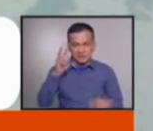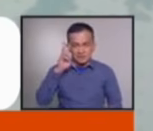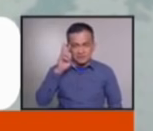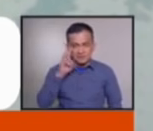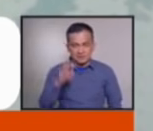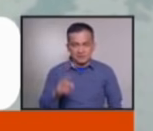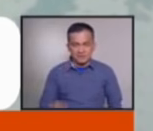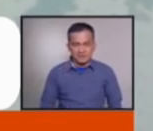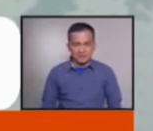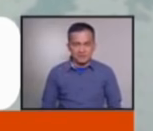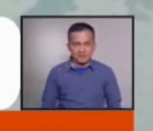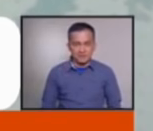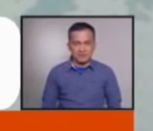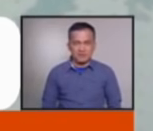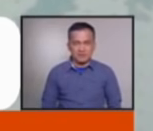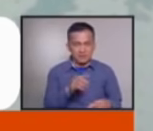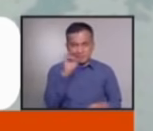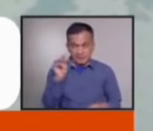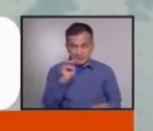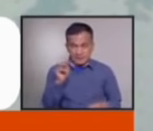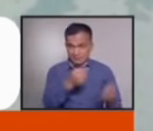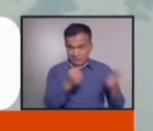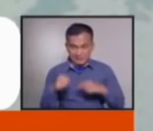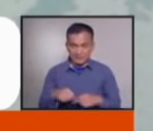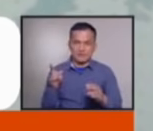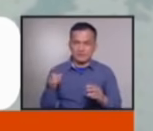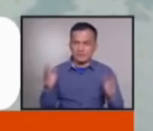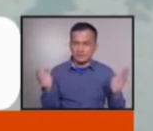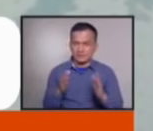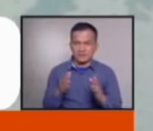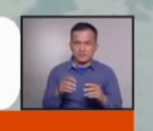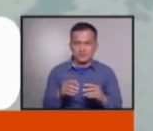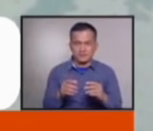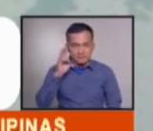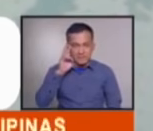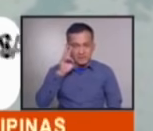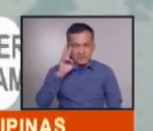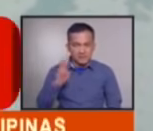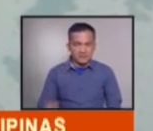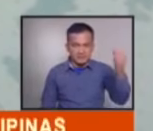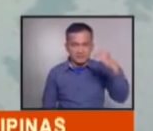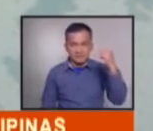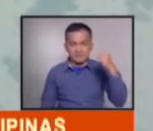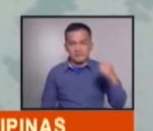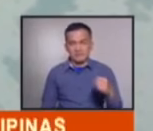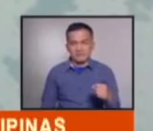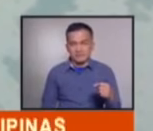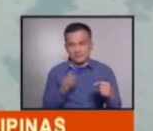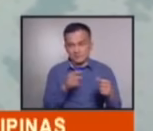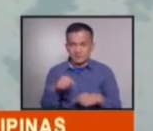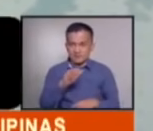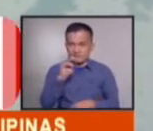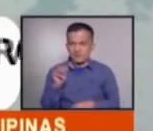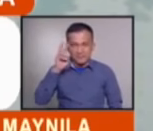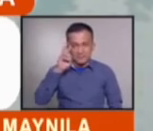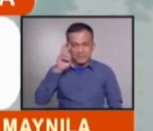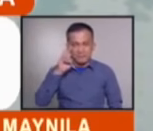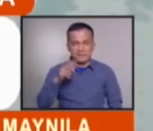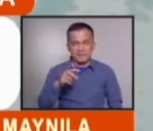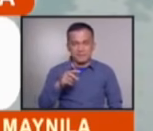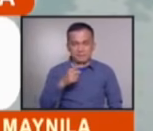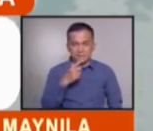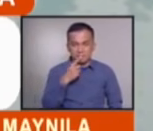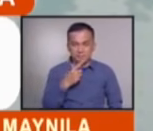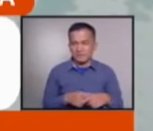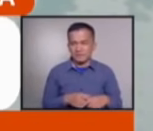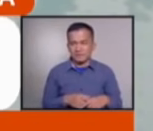ka na? Punta po ako dyan, sir, sa Lunes, sir. Sige, punta ka rito. Kausapin ko si Berhel. Yes, sir. O, punta kayo dito sa Lunes. Opo, sir. Mahal mo sir. Ba